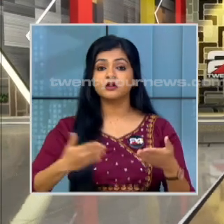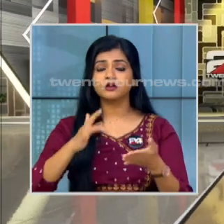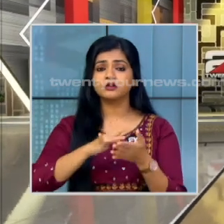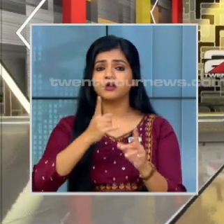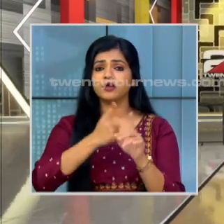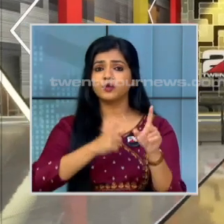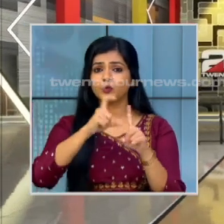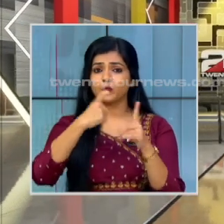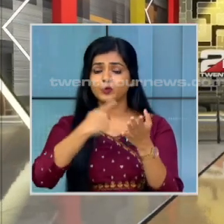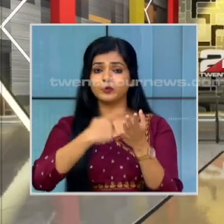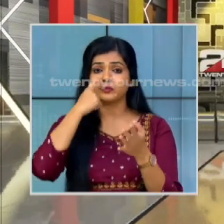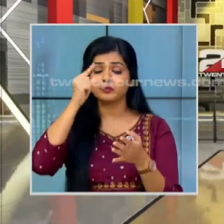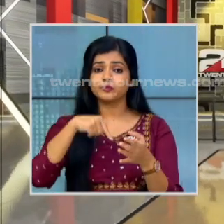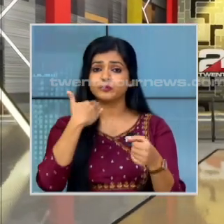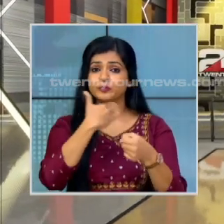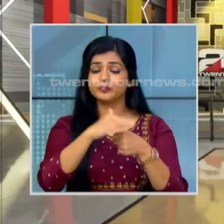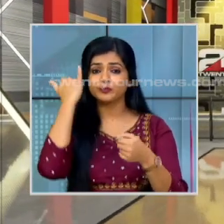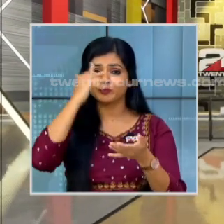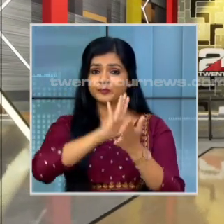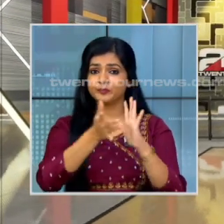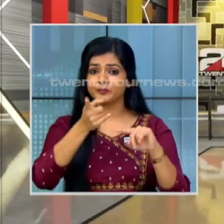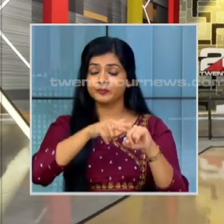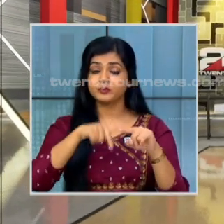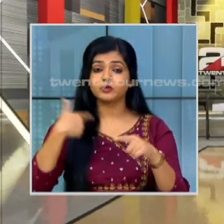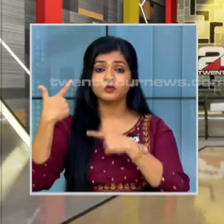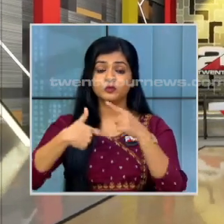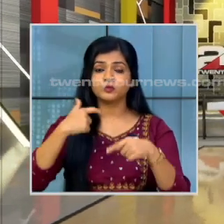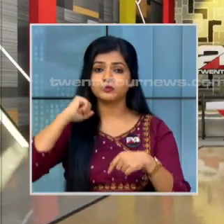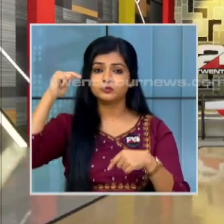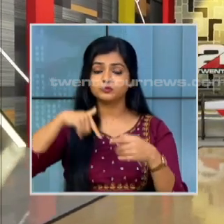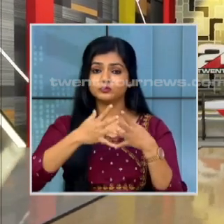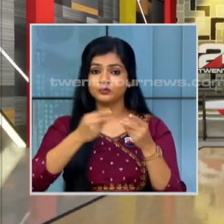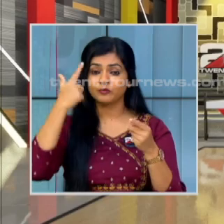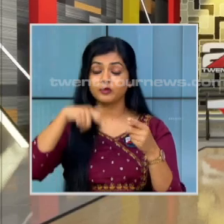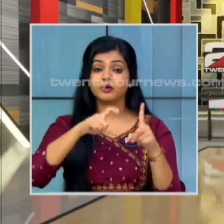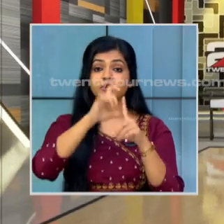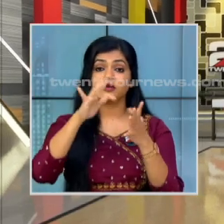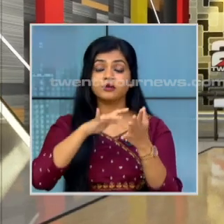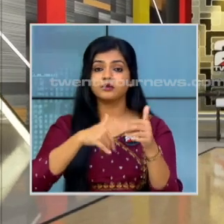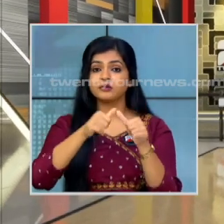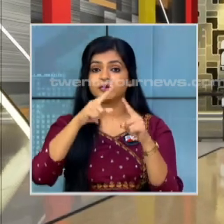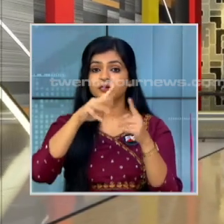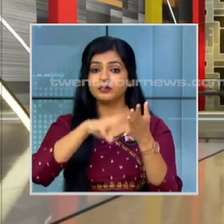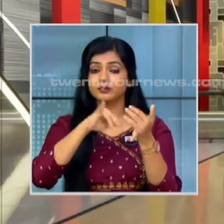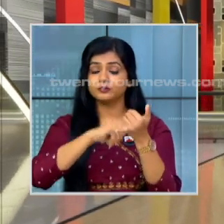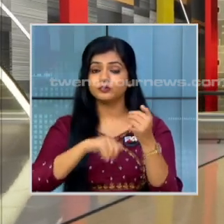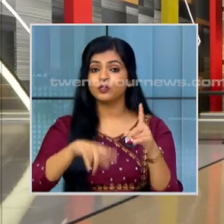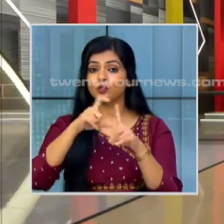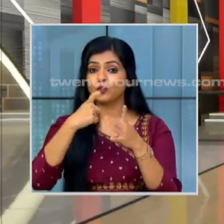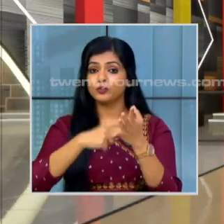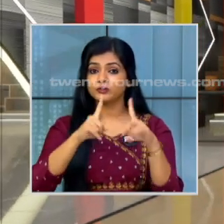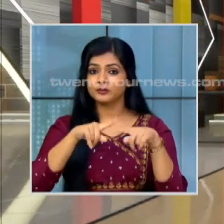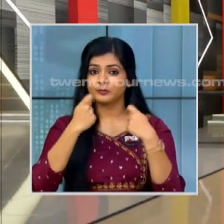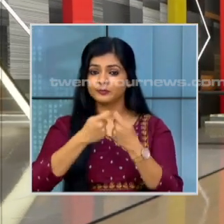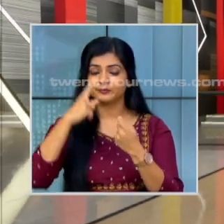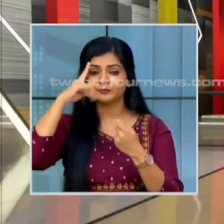കൊൽക്കത്തയിലെ യുവ ഡോക്ടറെ ബലാത്സംഗം ചെയ്ത് കൊലപ്പെടുത്തിയ സംഭവത്തിൽ ദിവസങ്ങളായി തുടരുന്ന സമരം പിൻവലിക്കാൻ ഡൽഹി എയിംസിലെ റെസിഡന്റ് ഡോക്ടേഴ്സിന്റെ സംഘടന തീരുമാനിച്ചു.